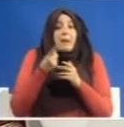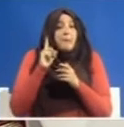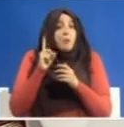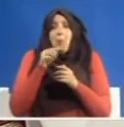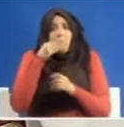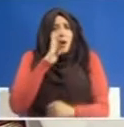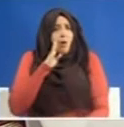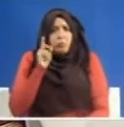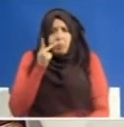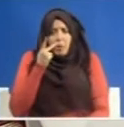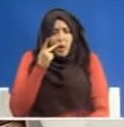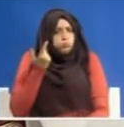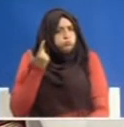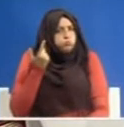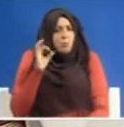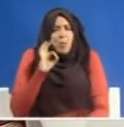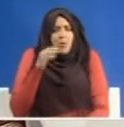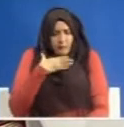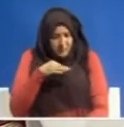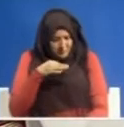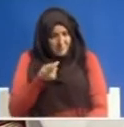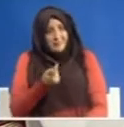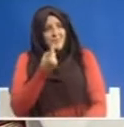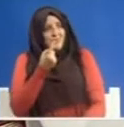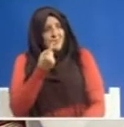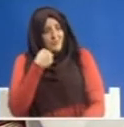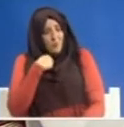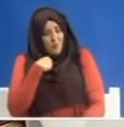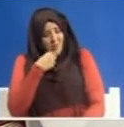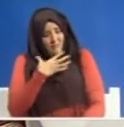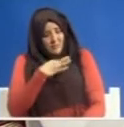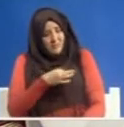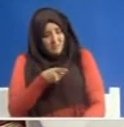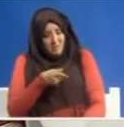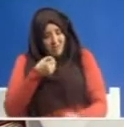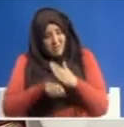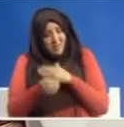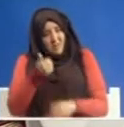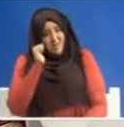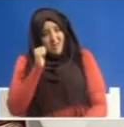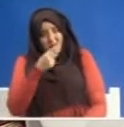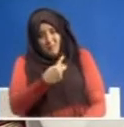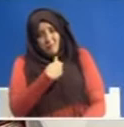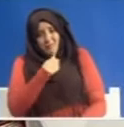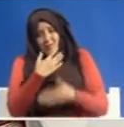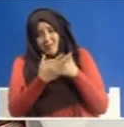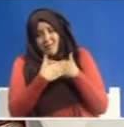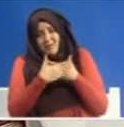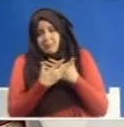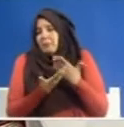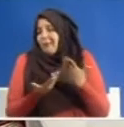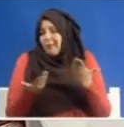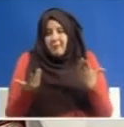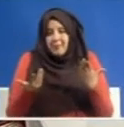بعض الأباء لا ما عندهمش يزيد يتعنت يقول لك أنت يا وليدي وليد البارح وكذا وجي توري لي طريق وتوري لي